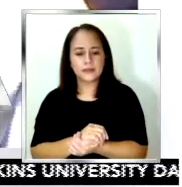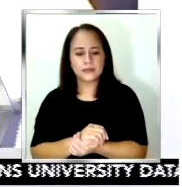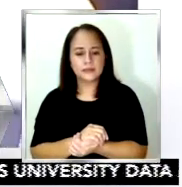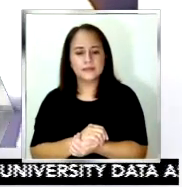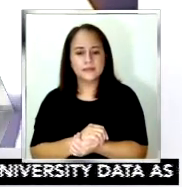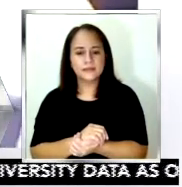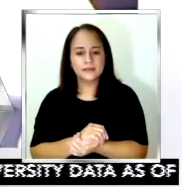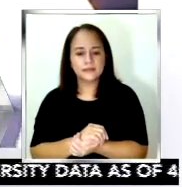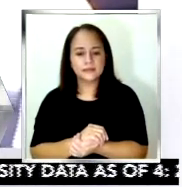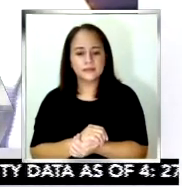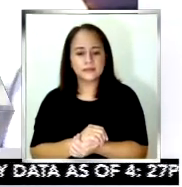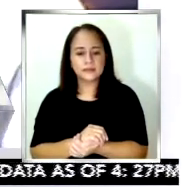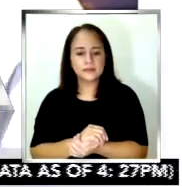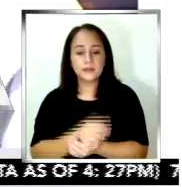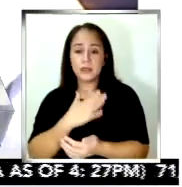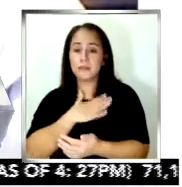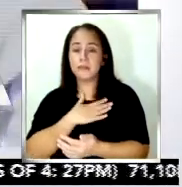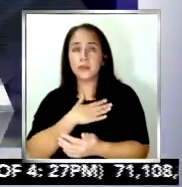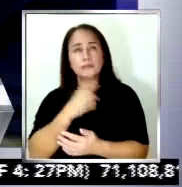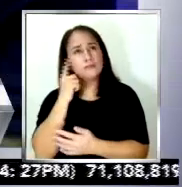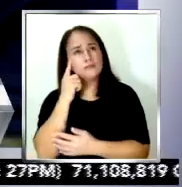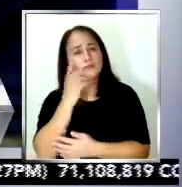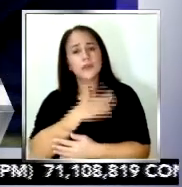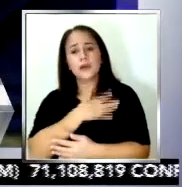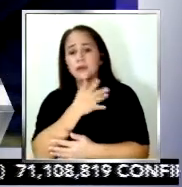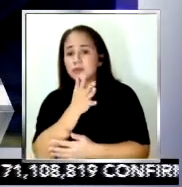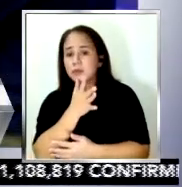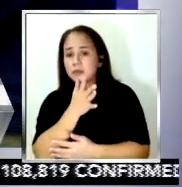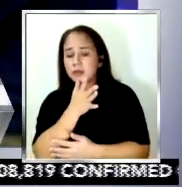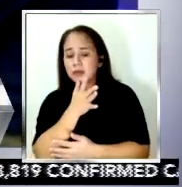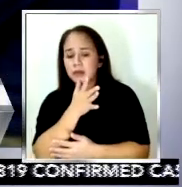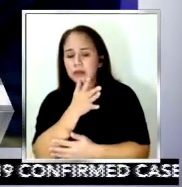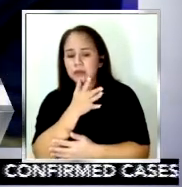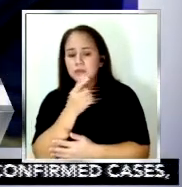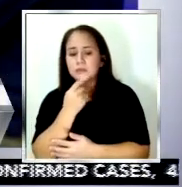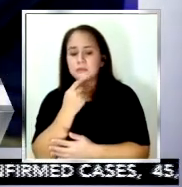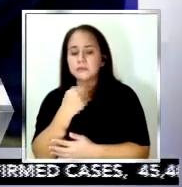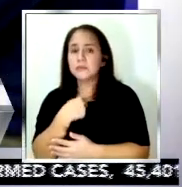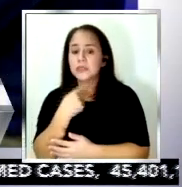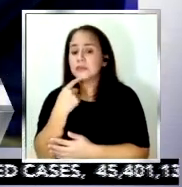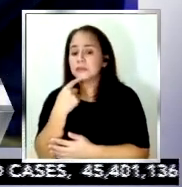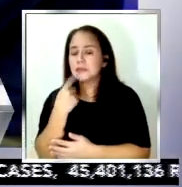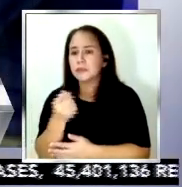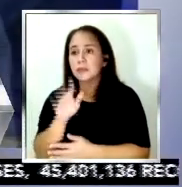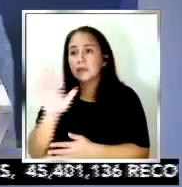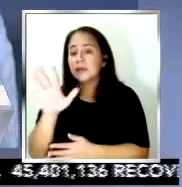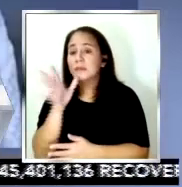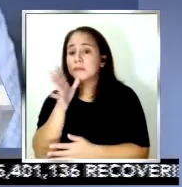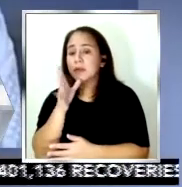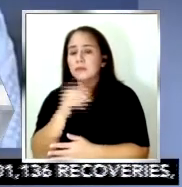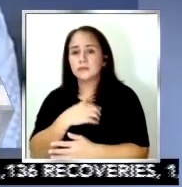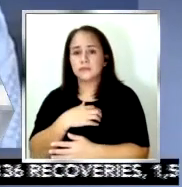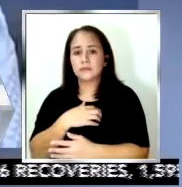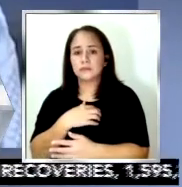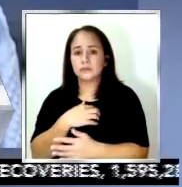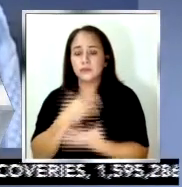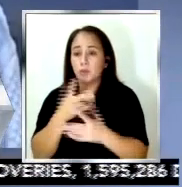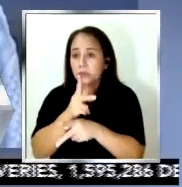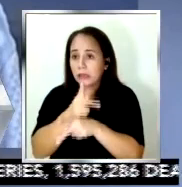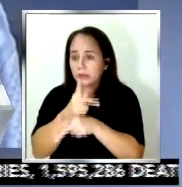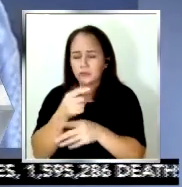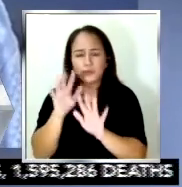yung nanay ko. So sabi ko, na, ma, ako mag-aalaga sa'yo, huwag kang malungkot ha. Huwag kang